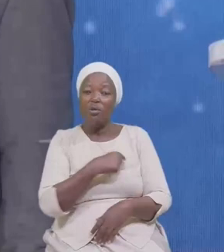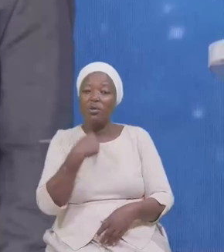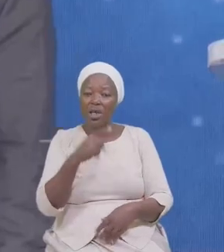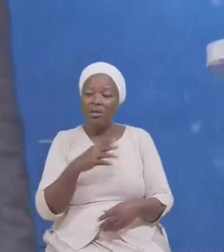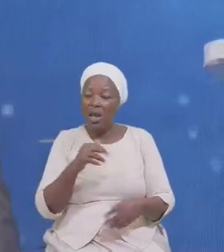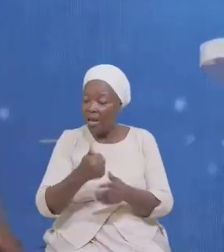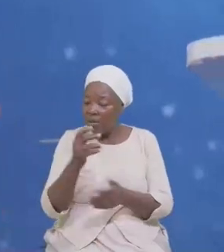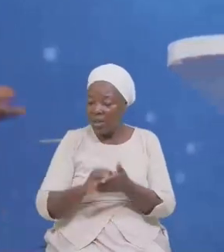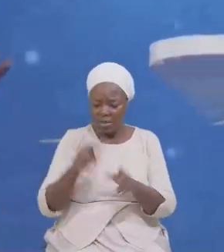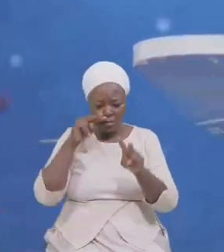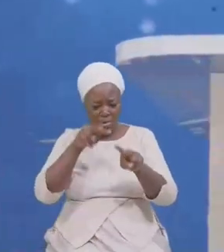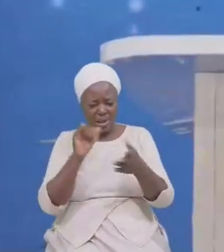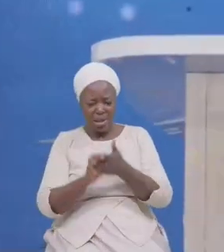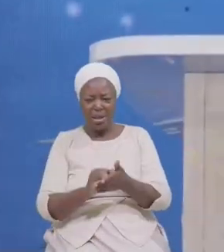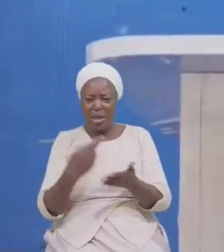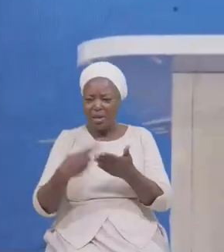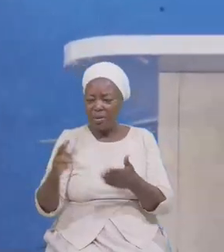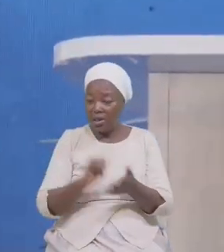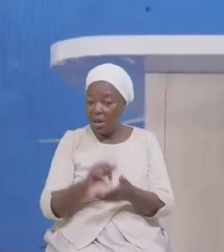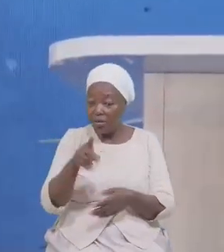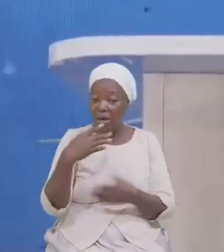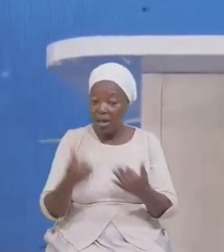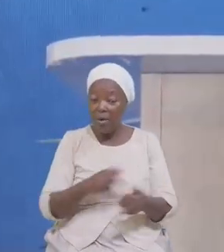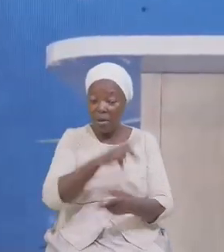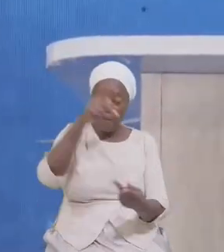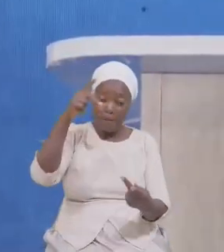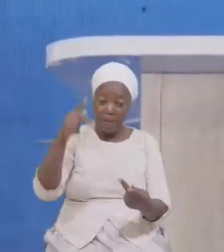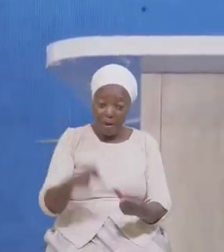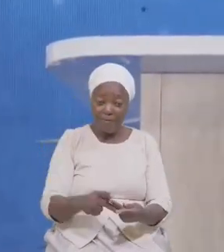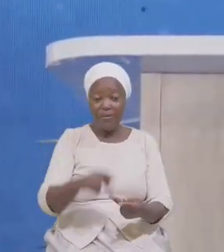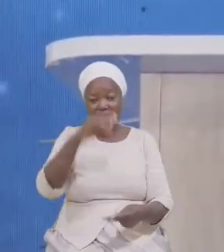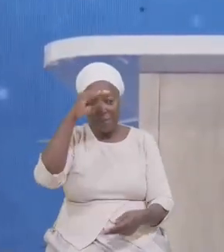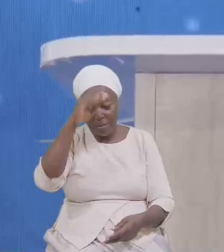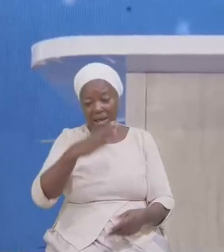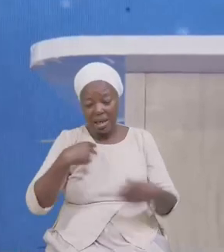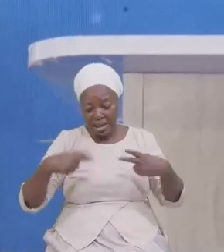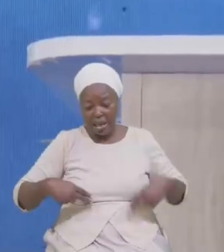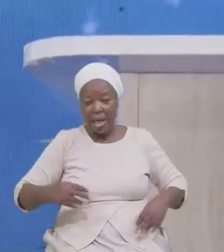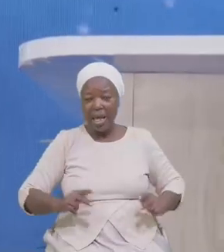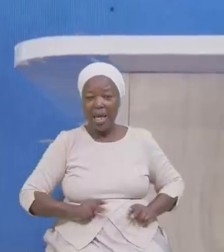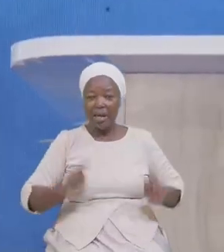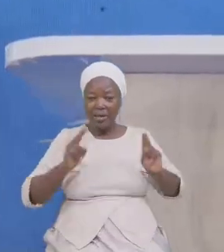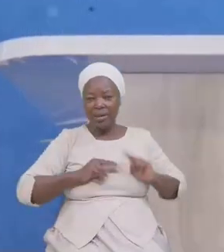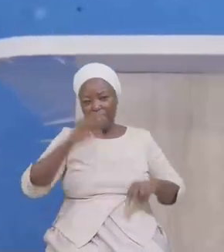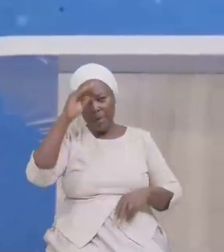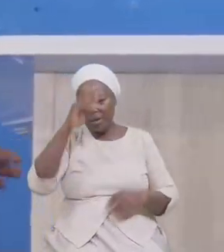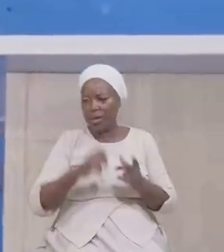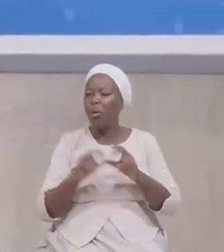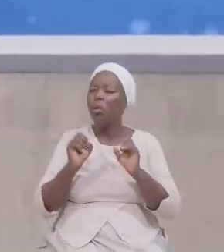monde que tu es maintenant un homme en parfaite santé. Il a dit d'accord.